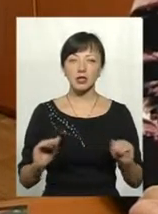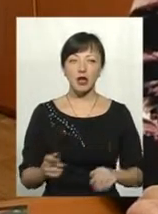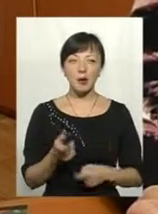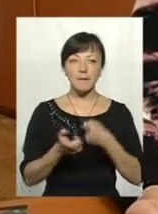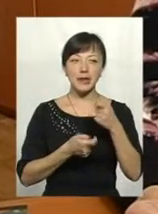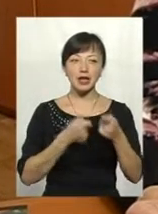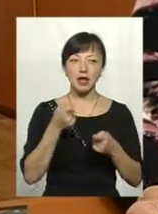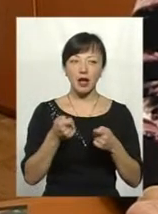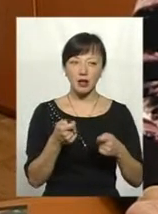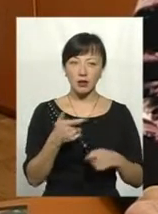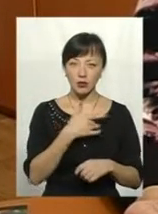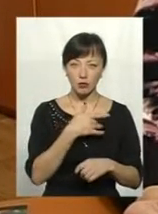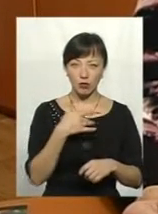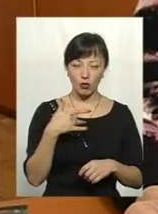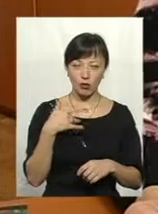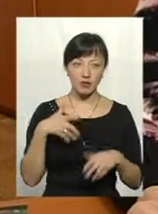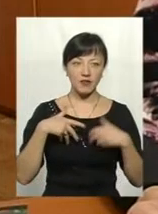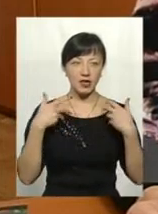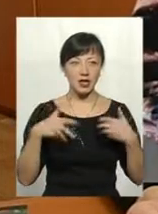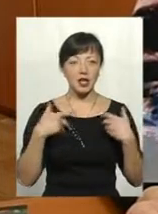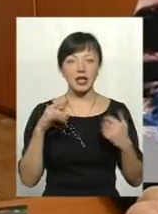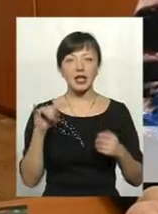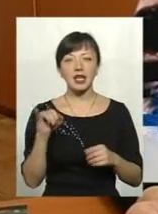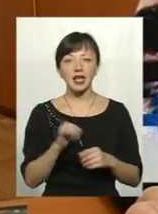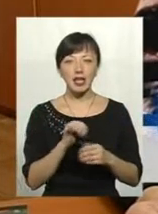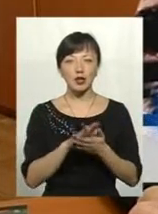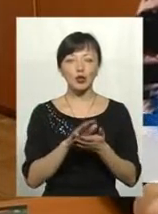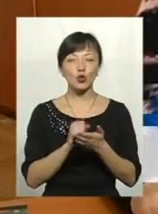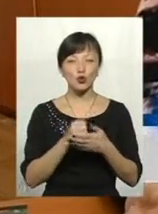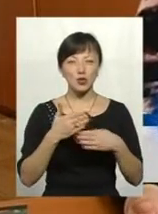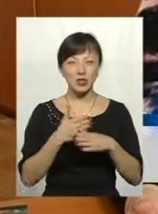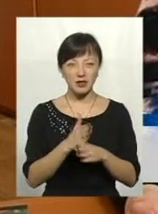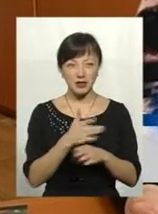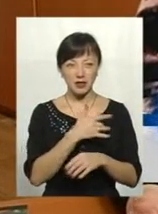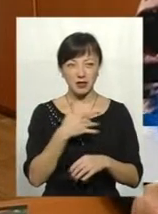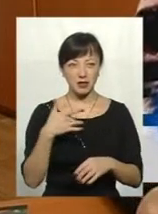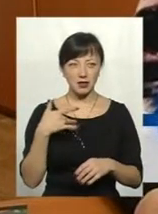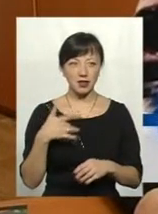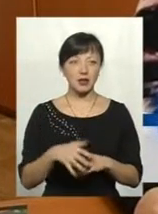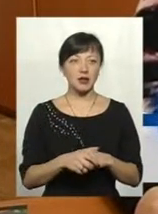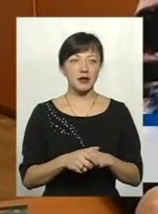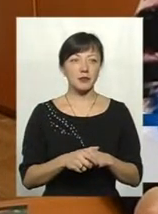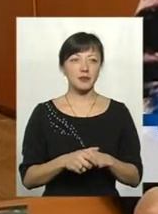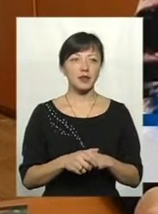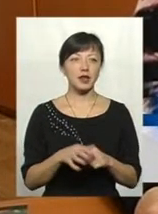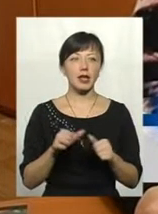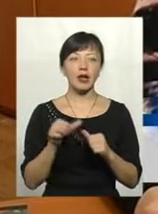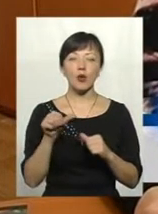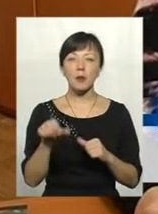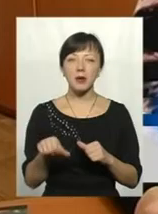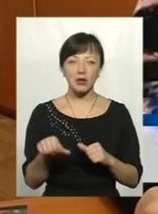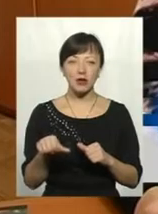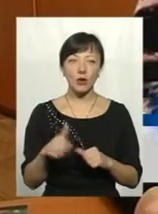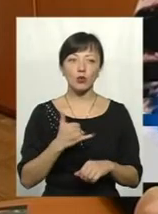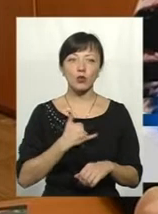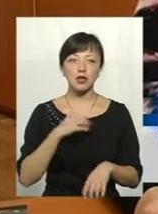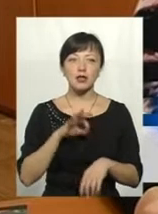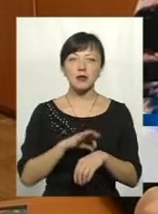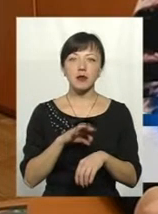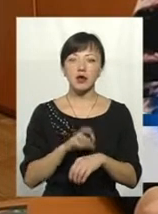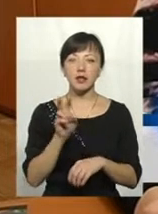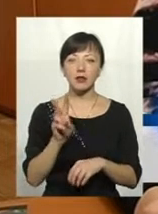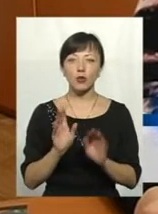туберкулезом, это с бактериовыделением, и деструктивным туберкулезом, это деструкция легочной ткани. Кроме того, у нас заболело